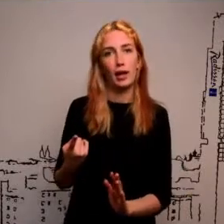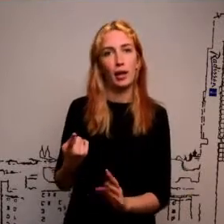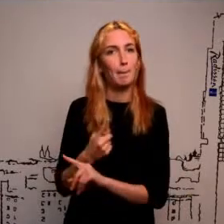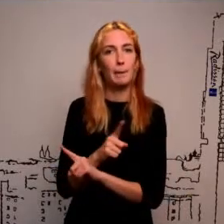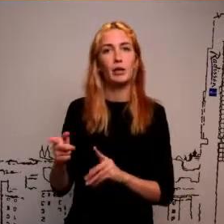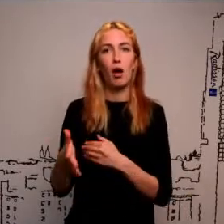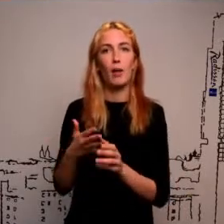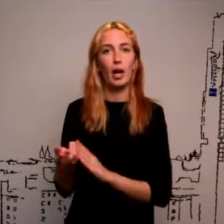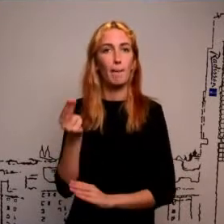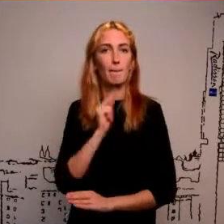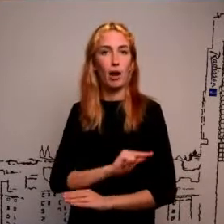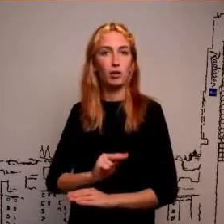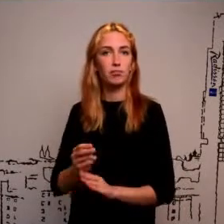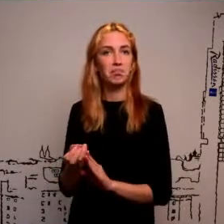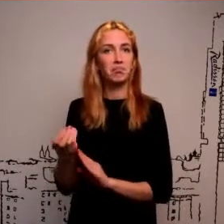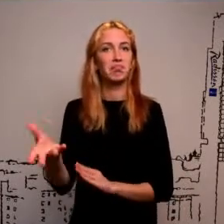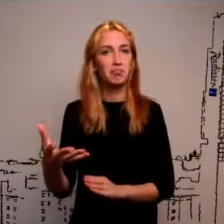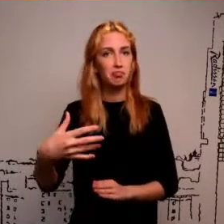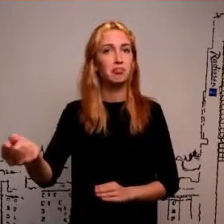eks ju? Aga kõik